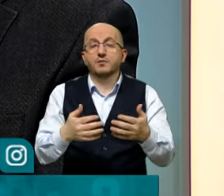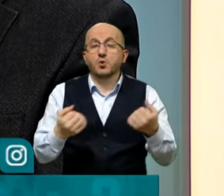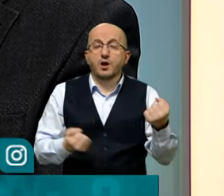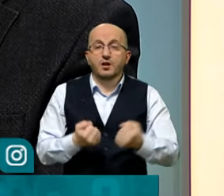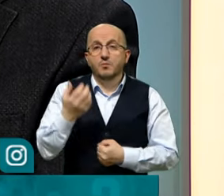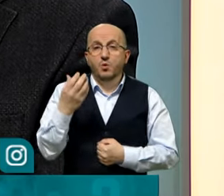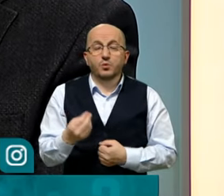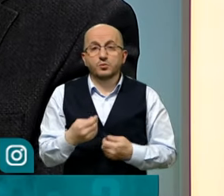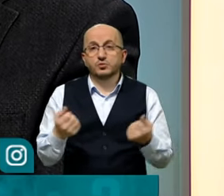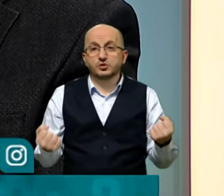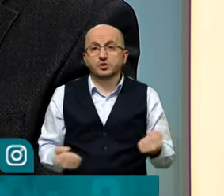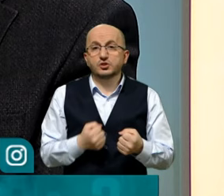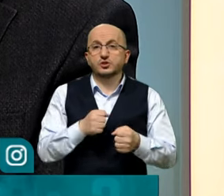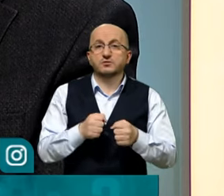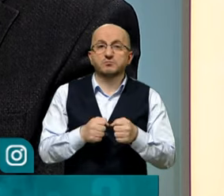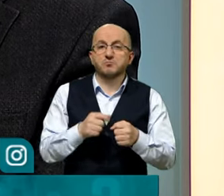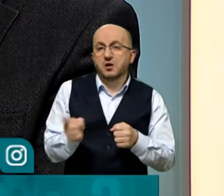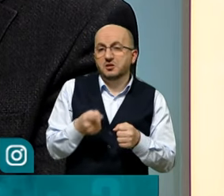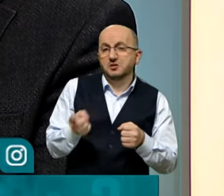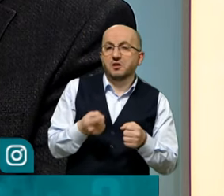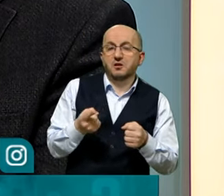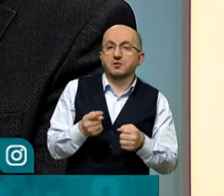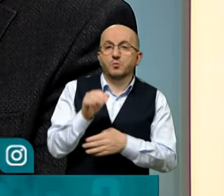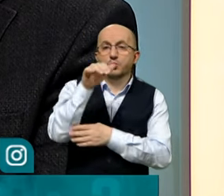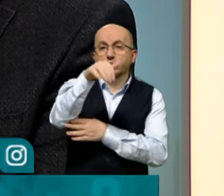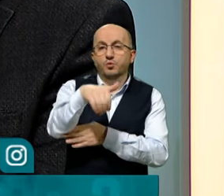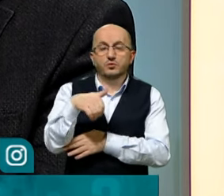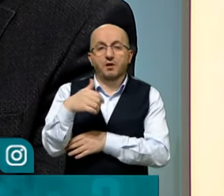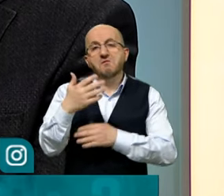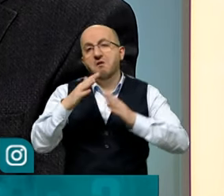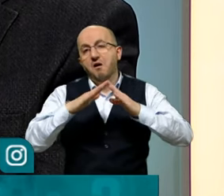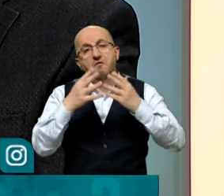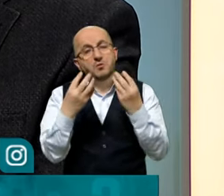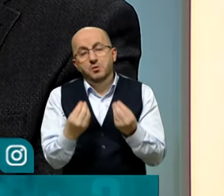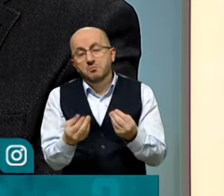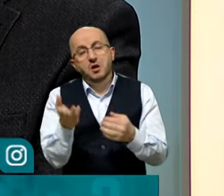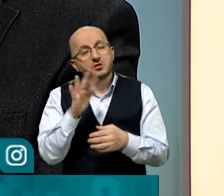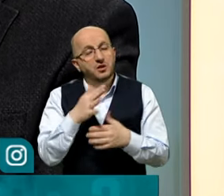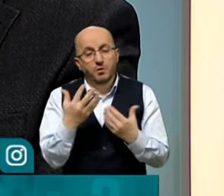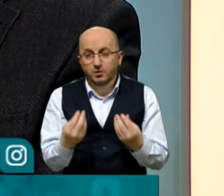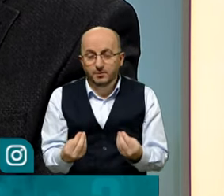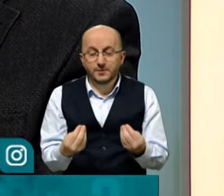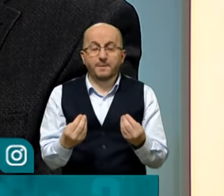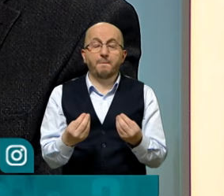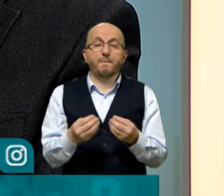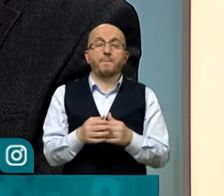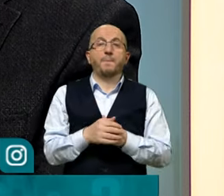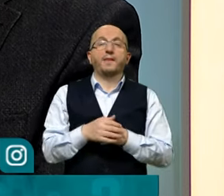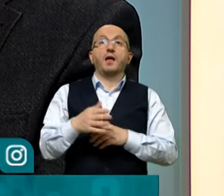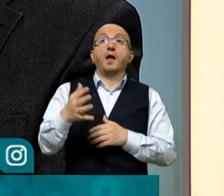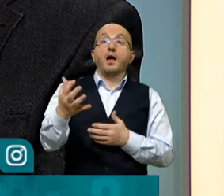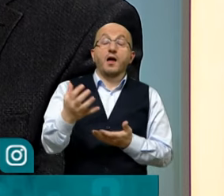araba olur genellikle iş makinaları olur bu şekilde evde olabilir başka şekilde olabilir bu şekilde